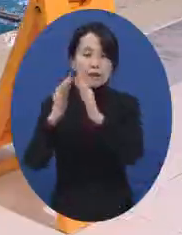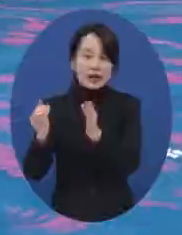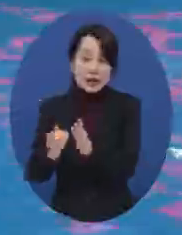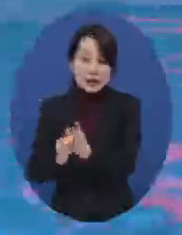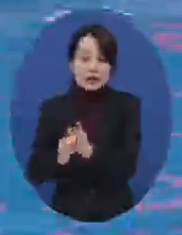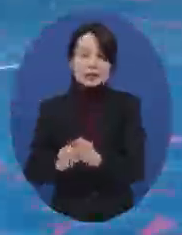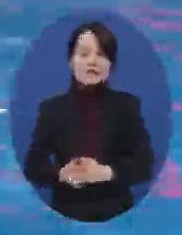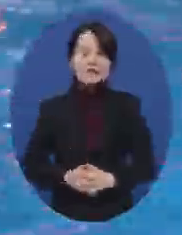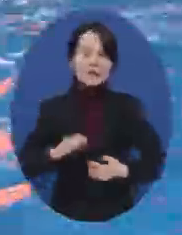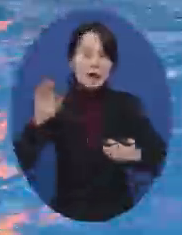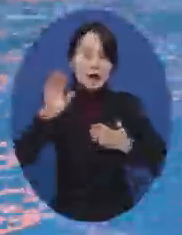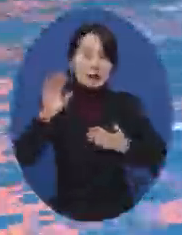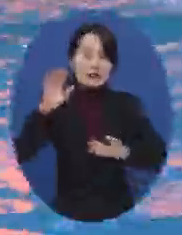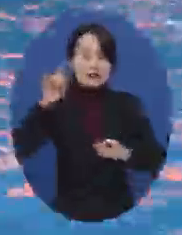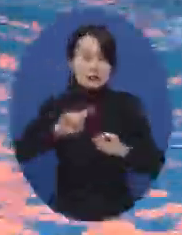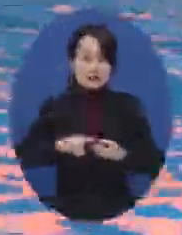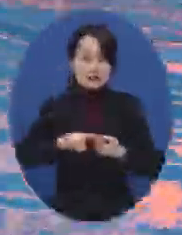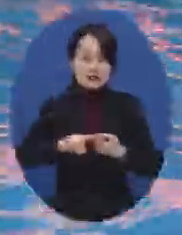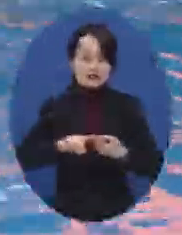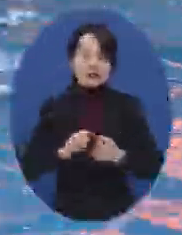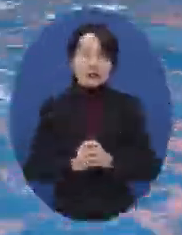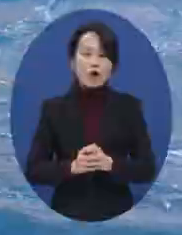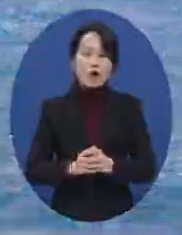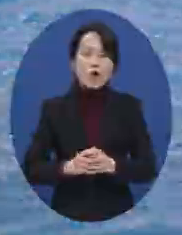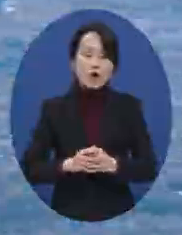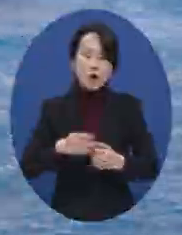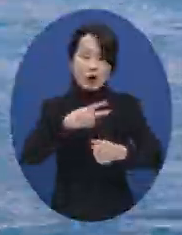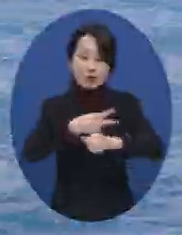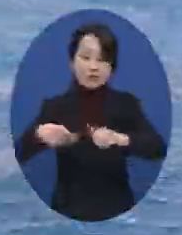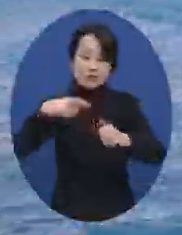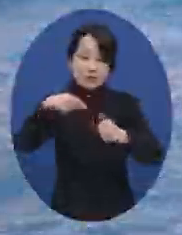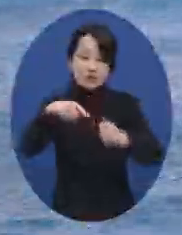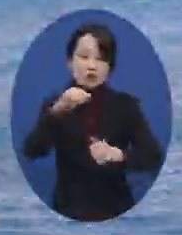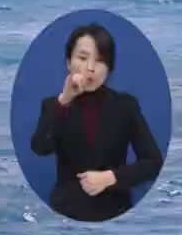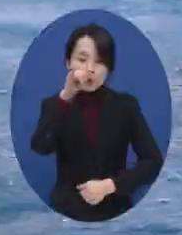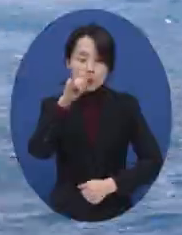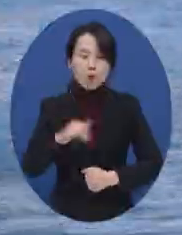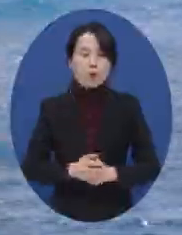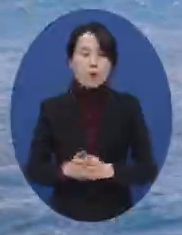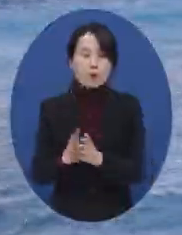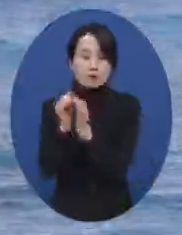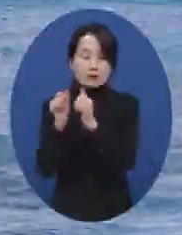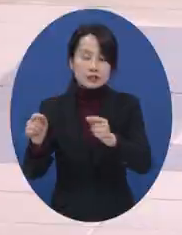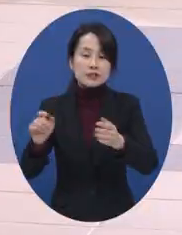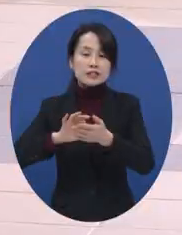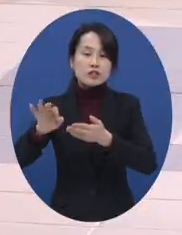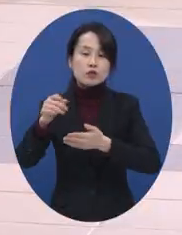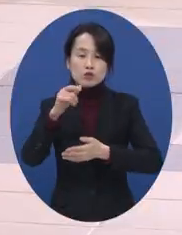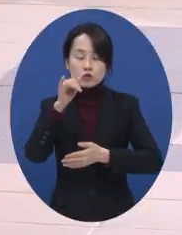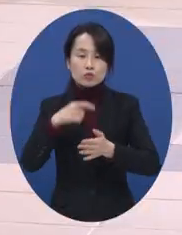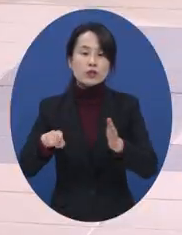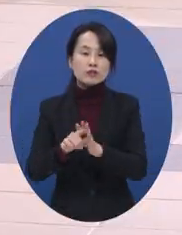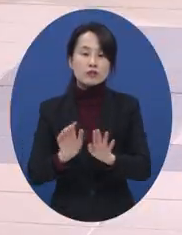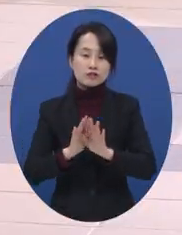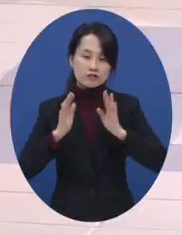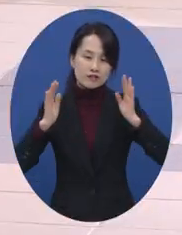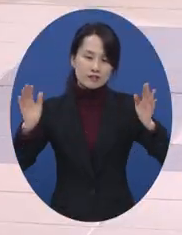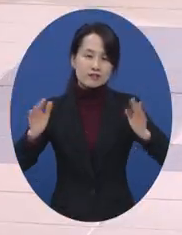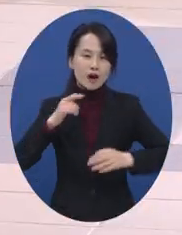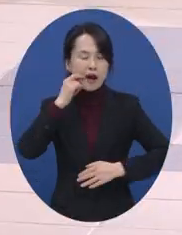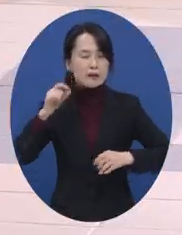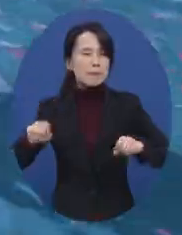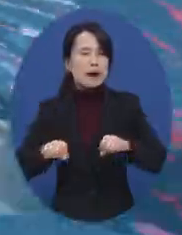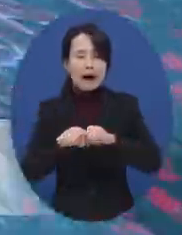지어졌습니다. 학생들을 대상으로 생존 수영 등의 수업이 이뤄질 뿐만 아니라 주민들이 이용할 수 있도록 개방된 것으로 인기가